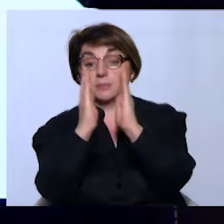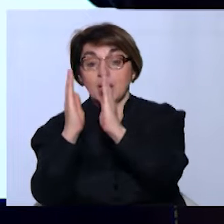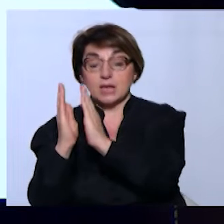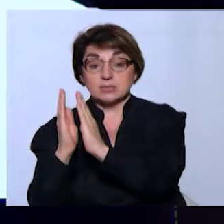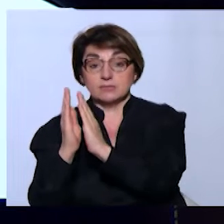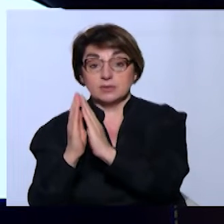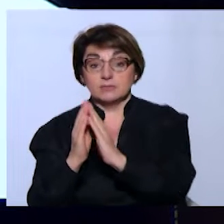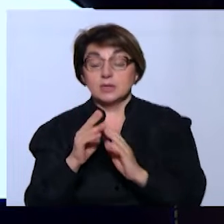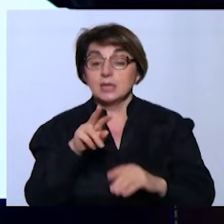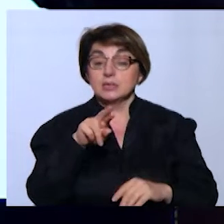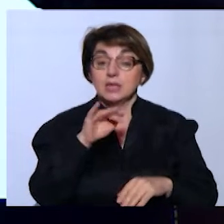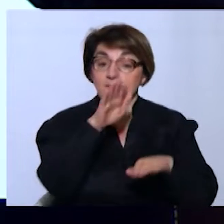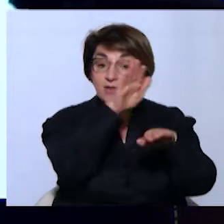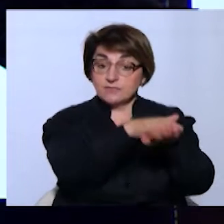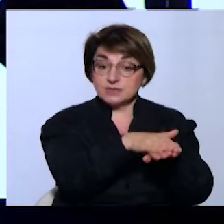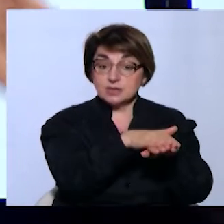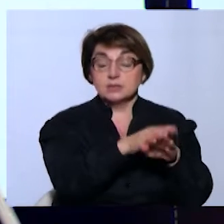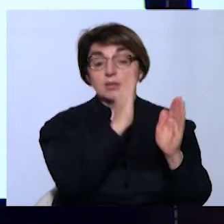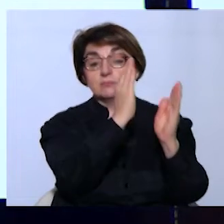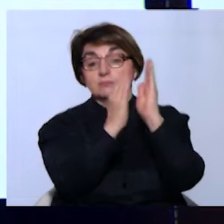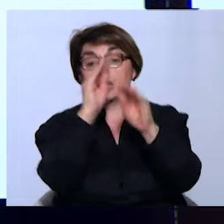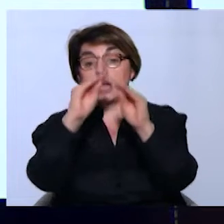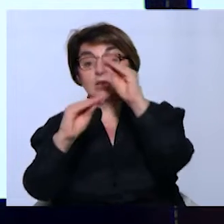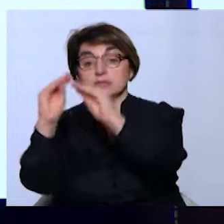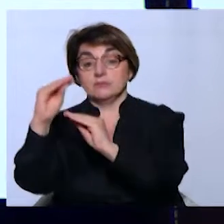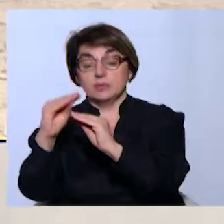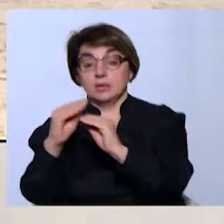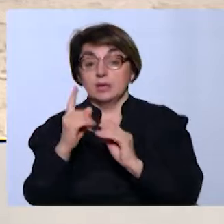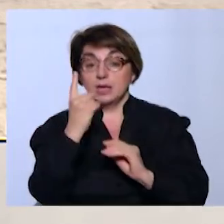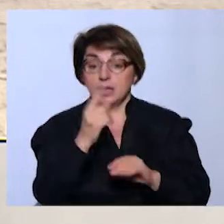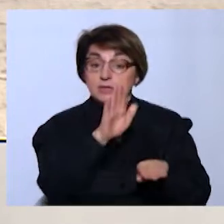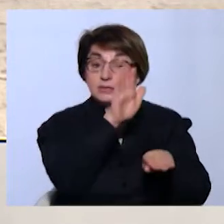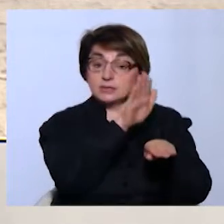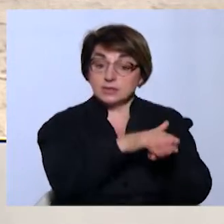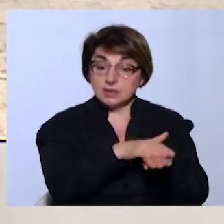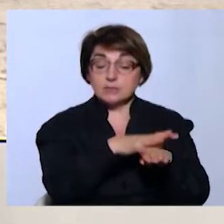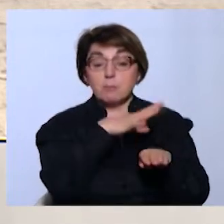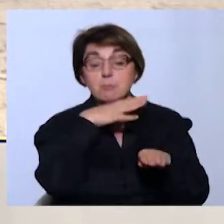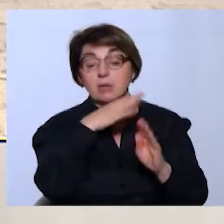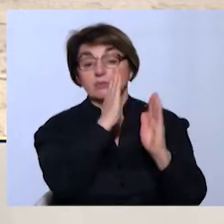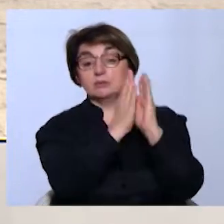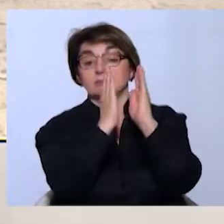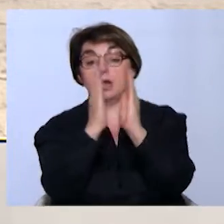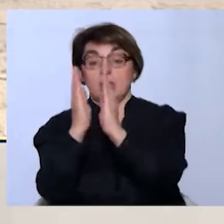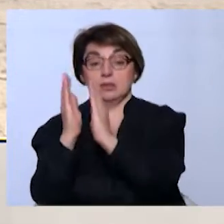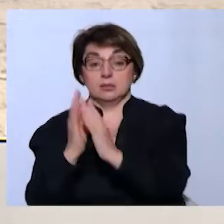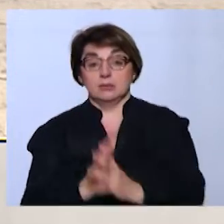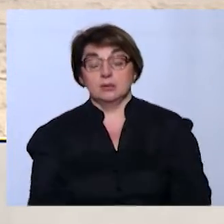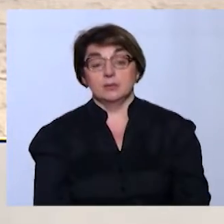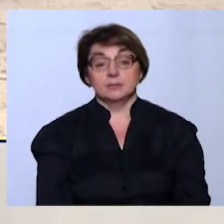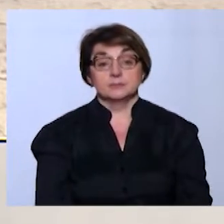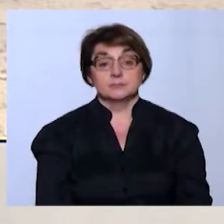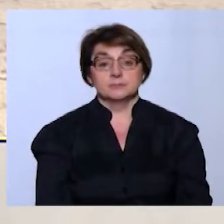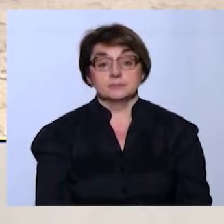აწყვია. დევს, აწყვია. ერთი დევს და წიგნები აწყვია. კიდევ ერთხელ